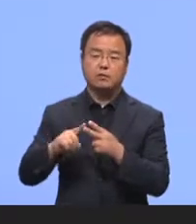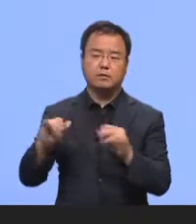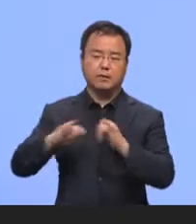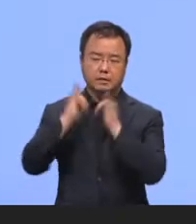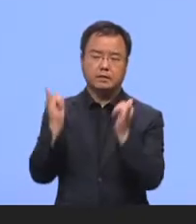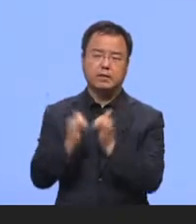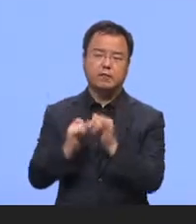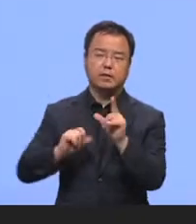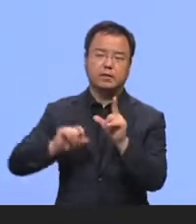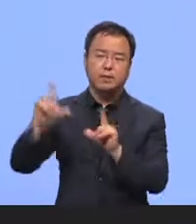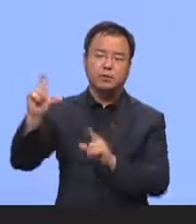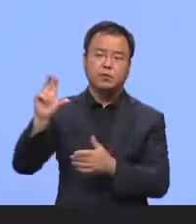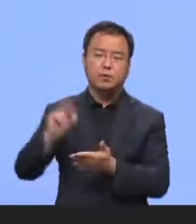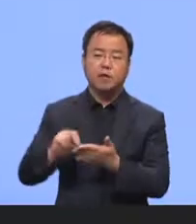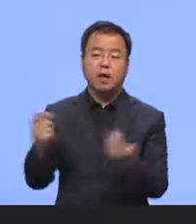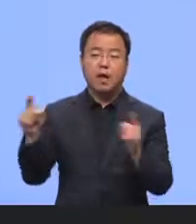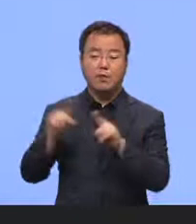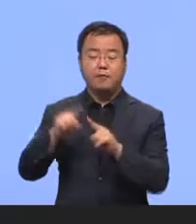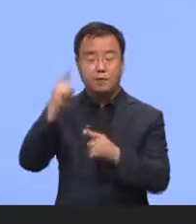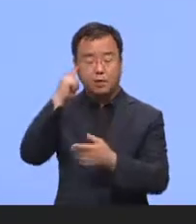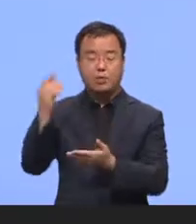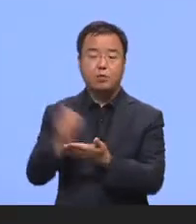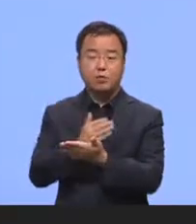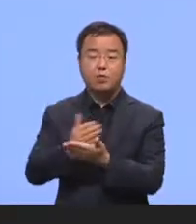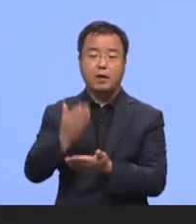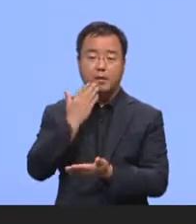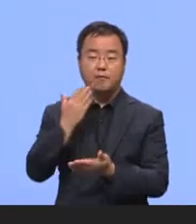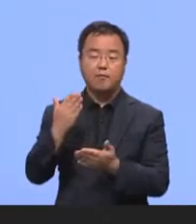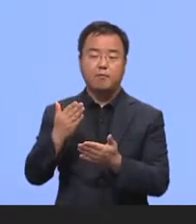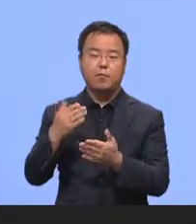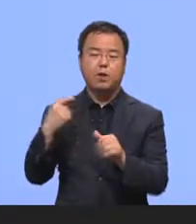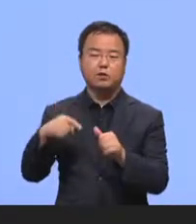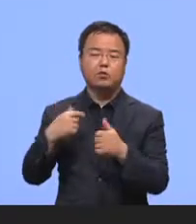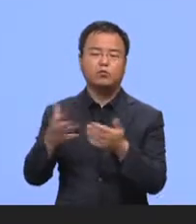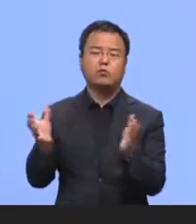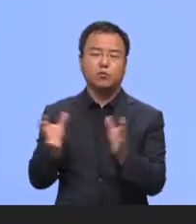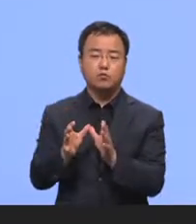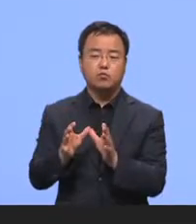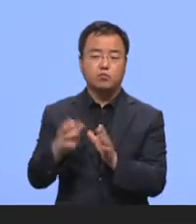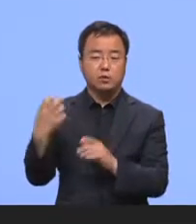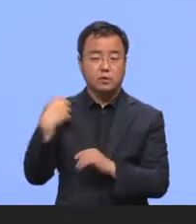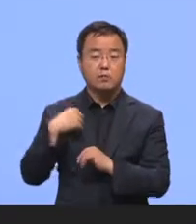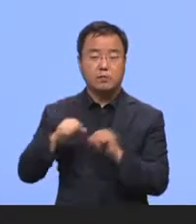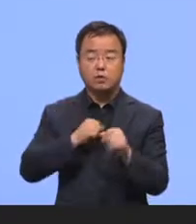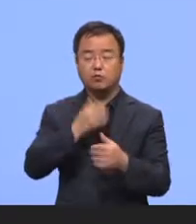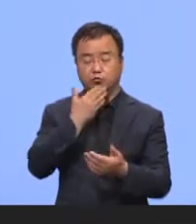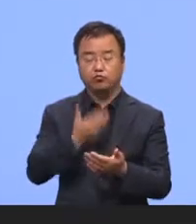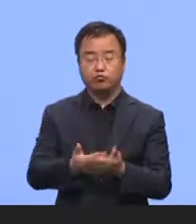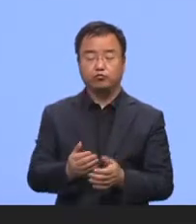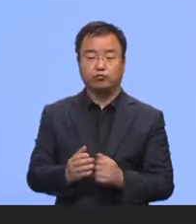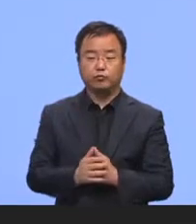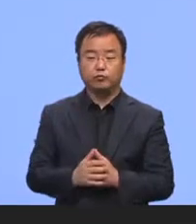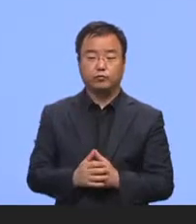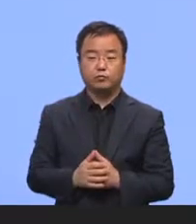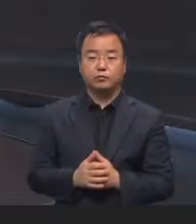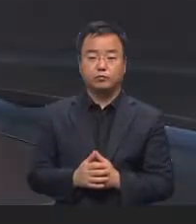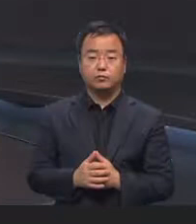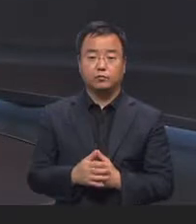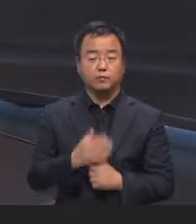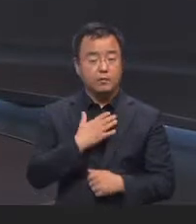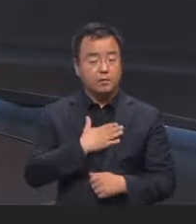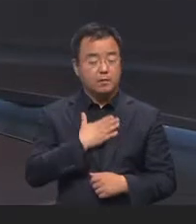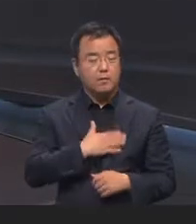아 지금 함께 공유할 수 있는 2 교육 공동체로서 굉장히 중요하다 4 이렇게 알겠습니다 뭐